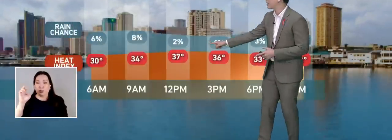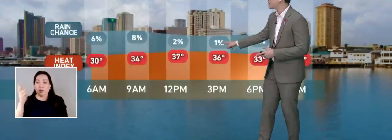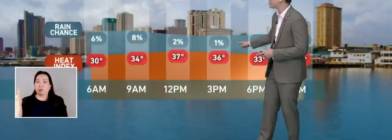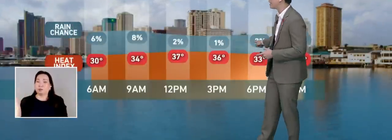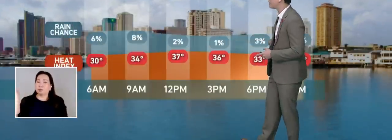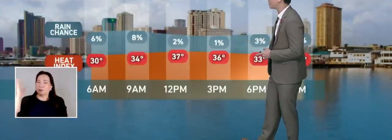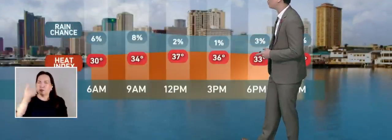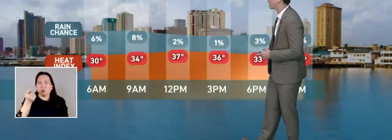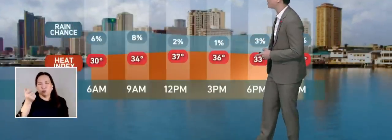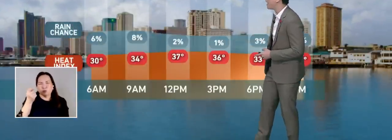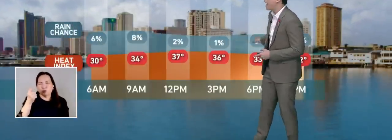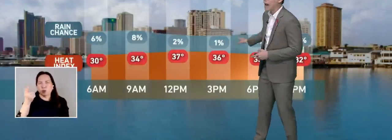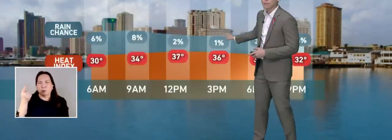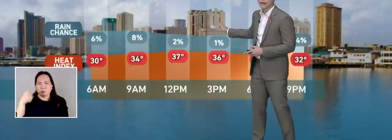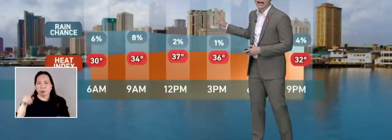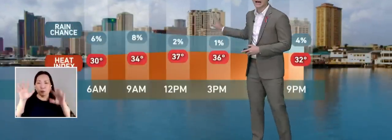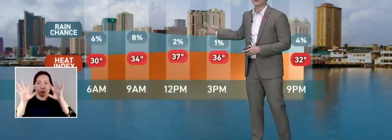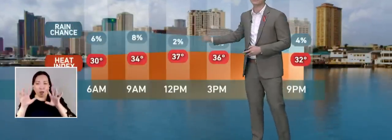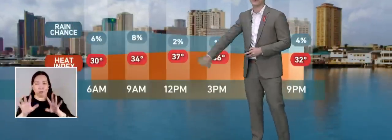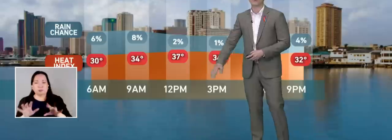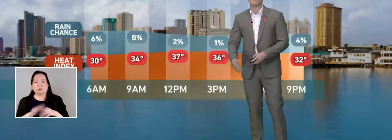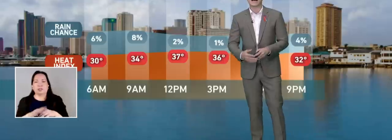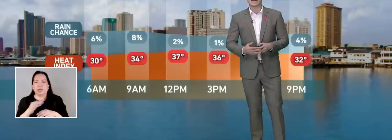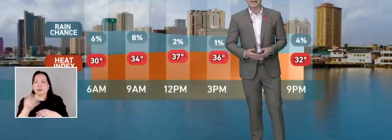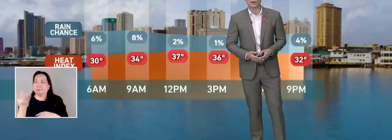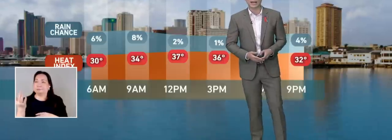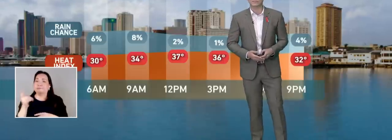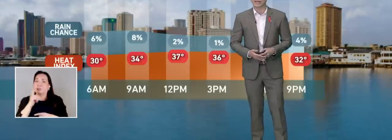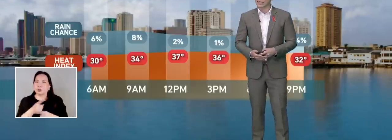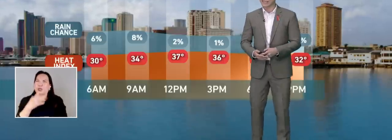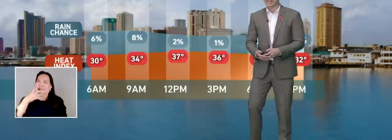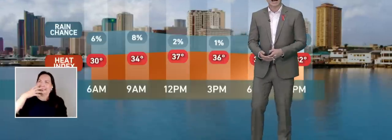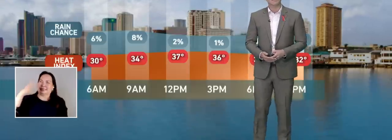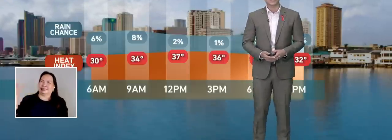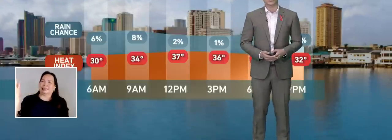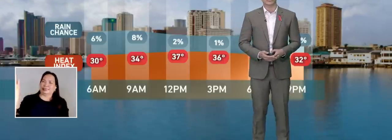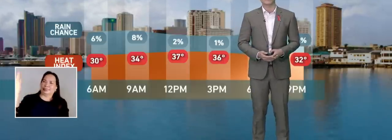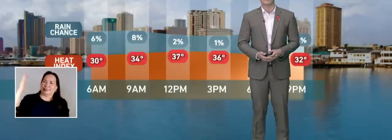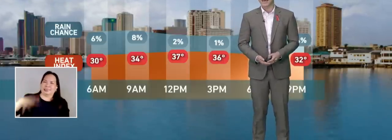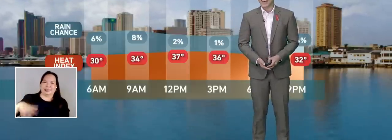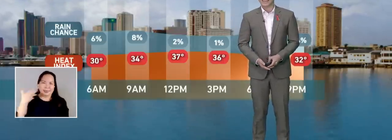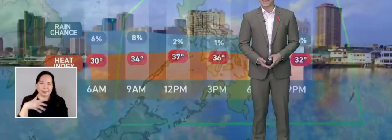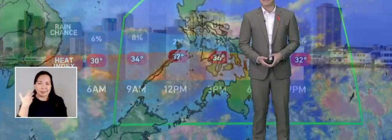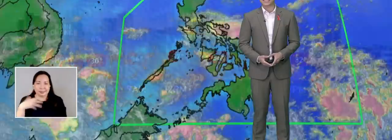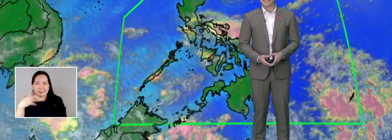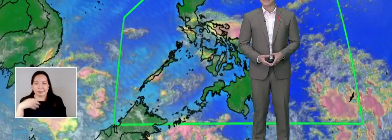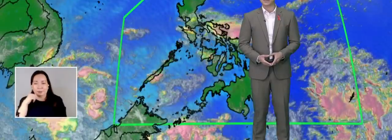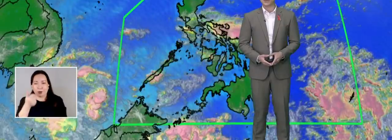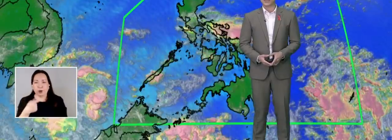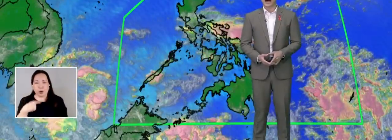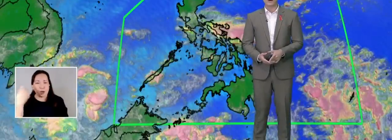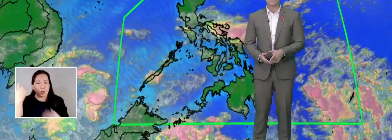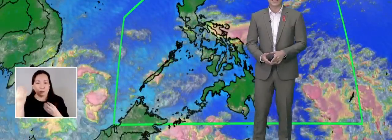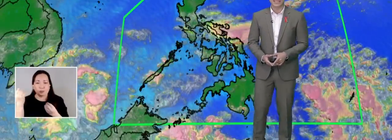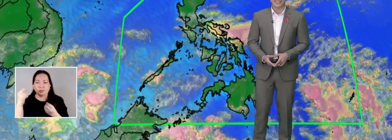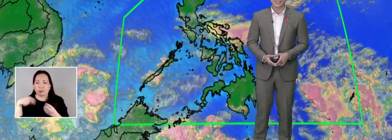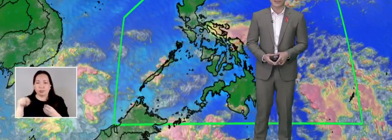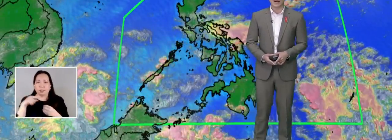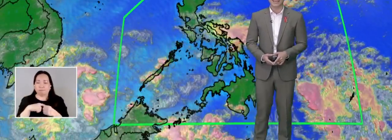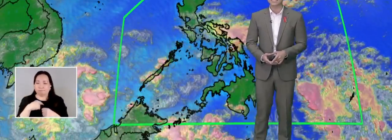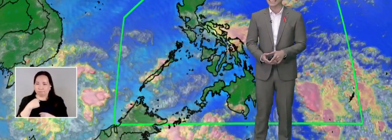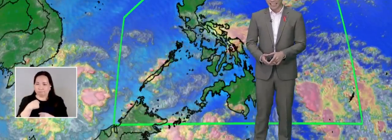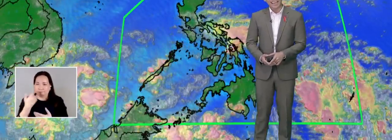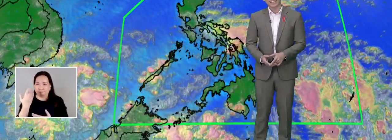ang tsansa ng ulan at maghapon pong maaraw at mainit ang panahon. Yan ang update sa Lagay ng Panahon. Ako po si